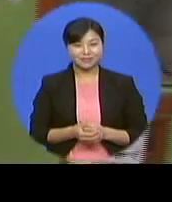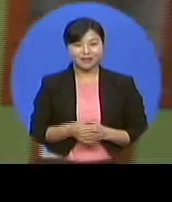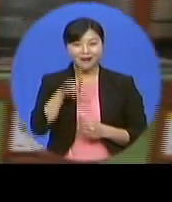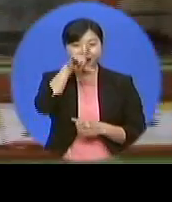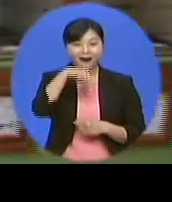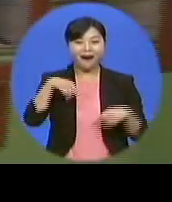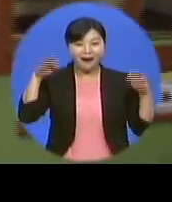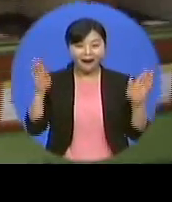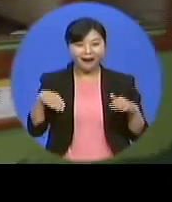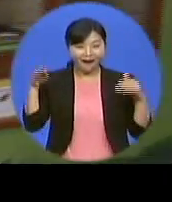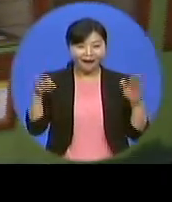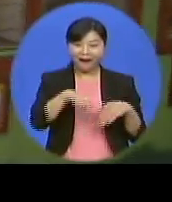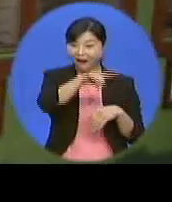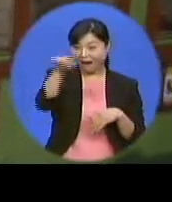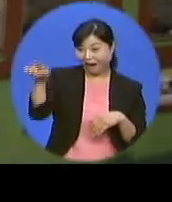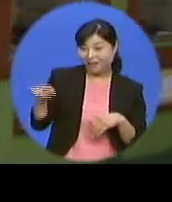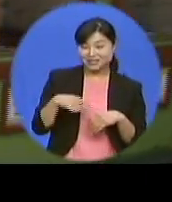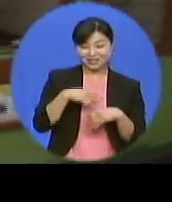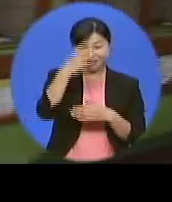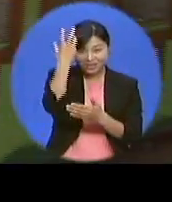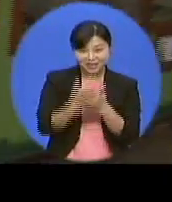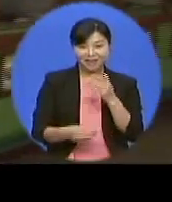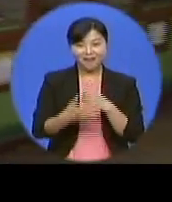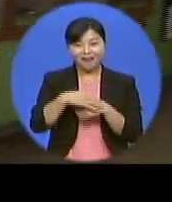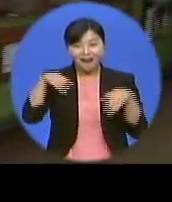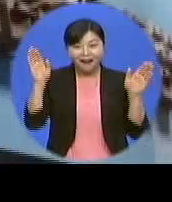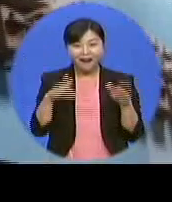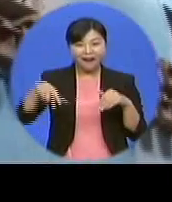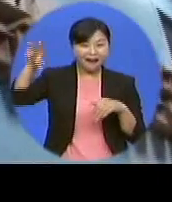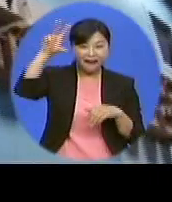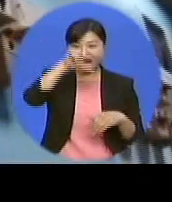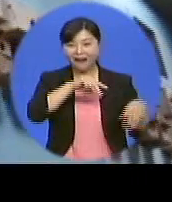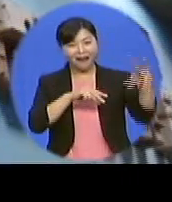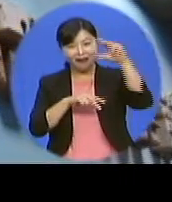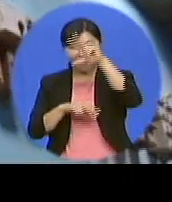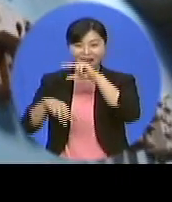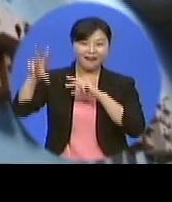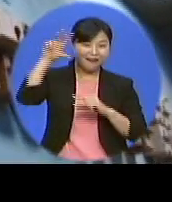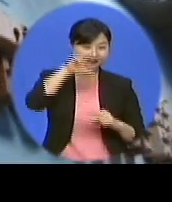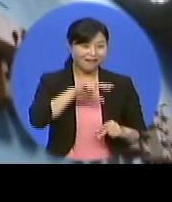다새예요, 지금 안에. 새도 막 날아다녀요, 밖에.